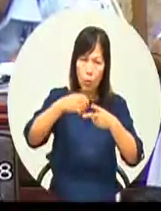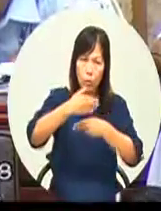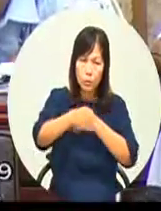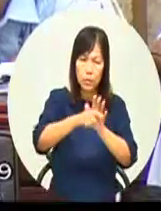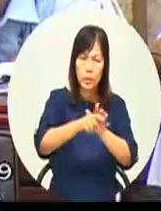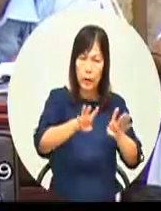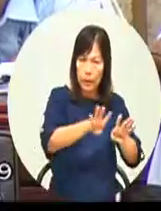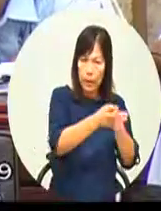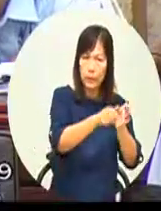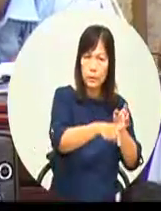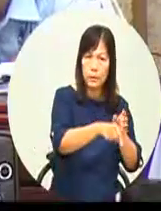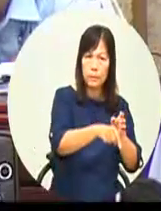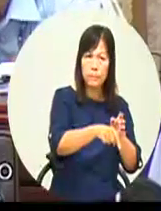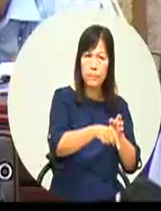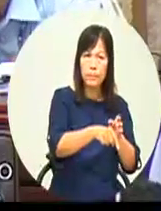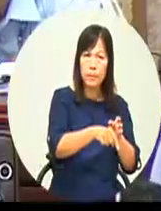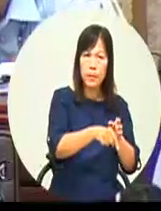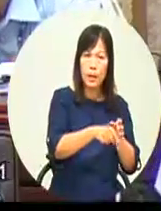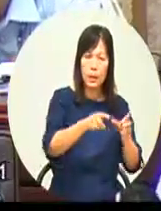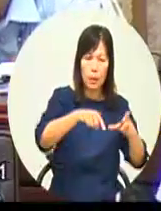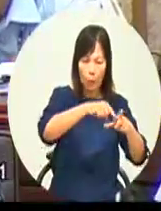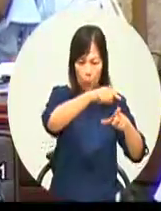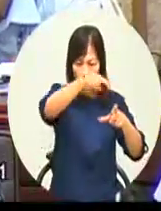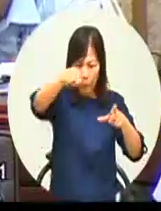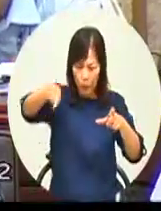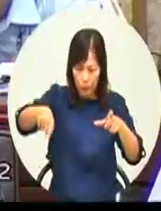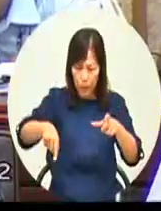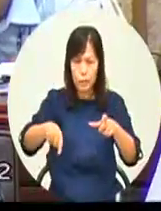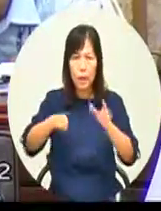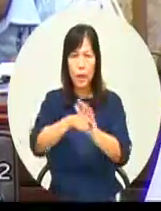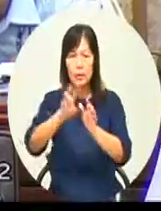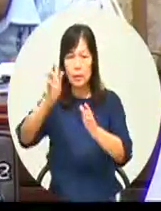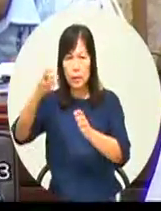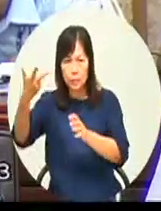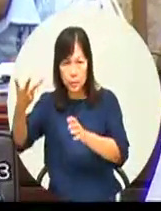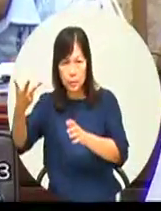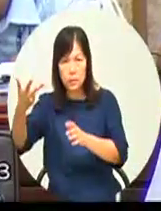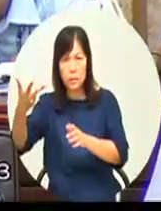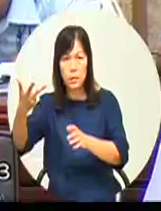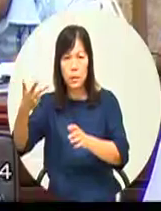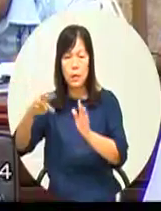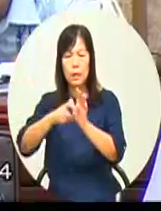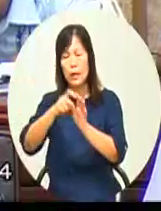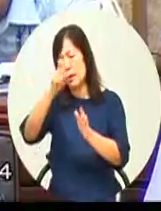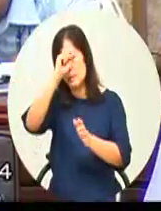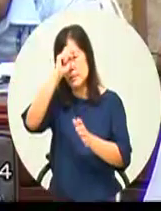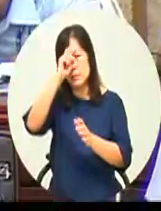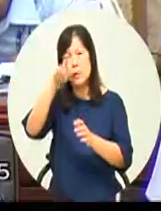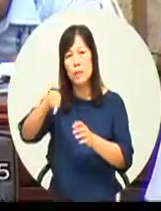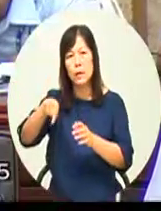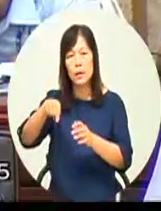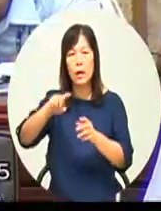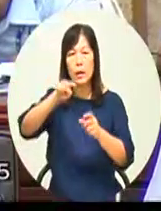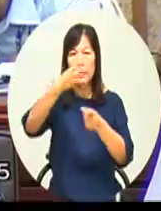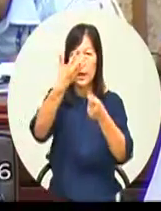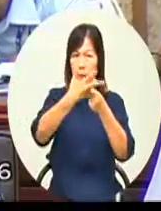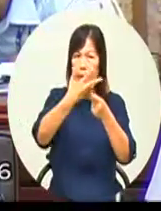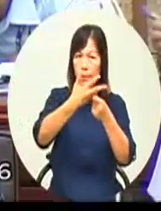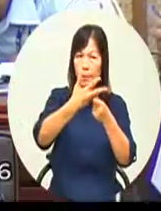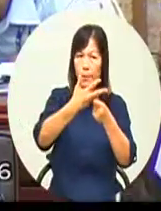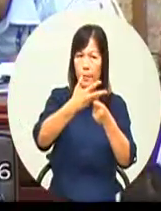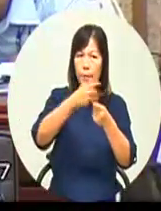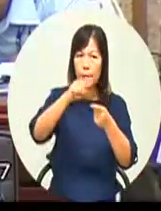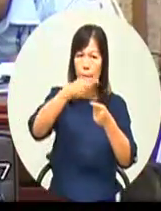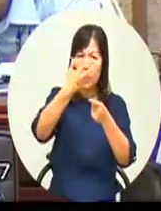个到一圈回来就是到37的部分，那这一部分的话我们预计在108年